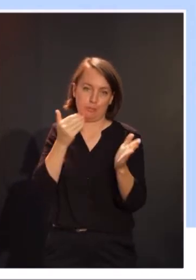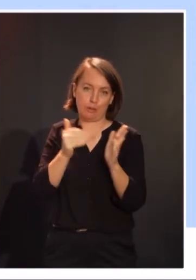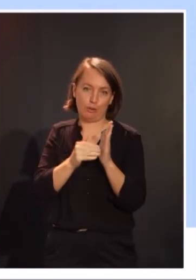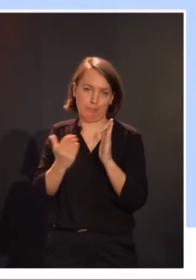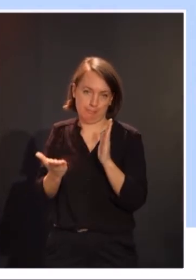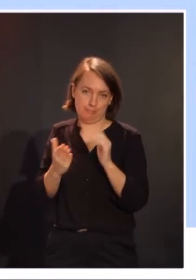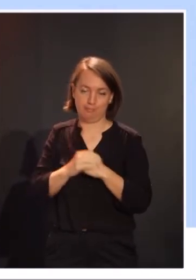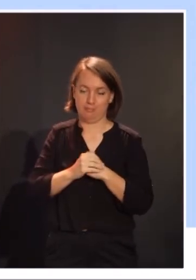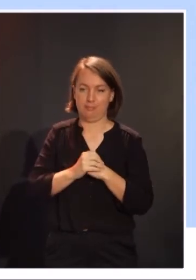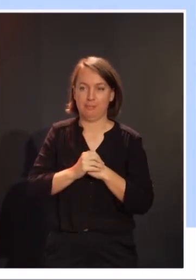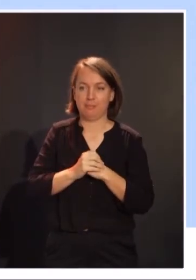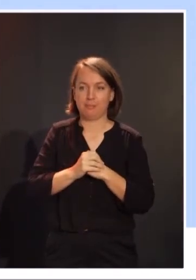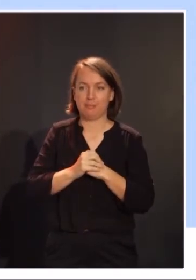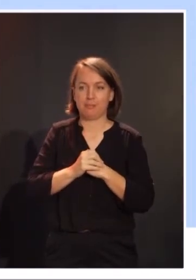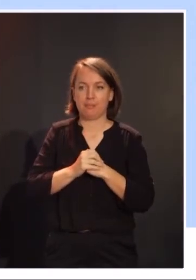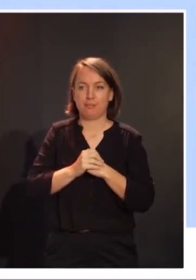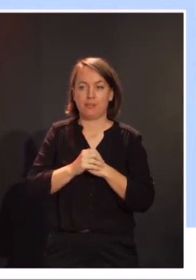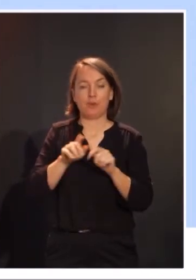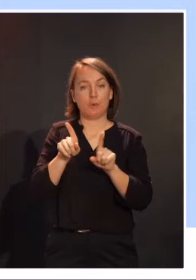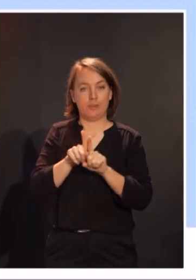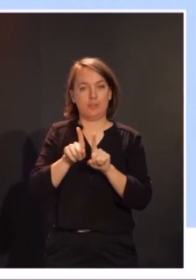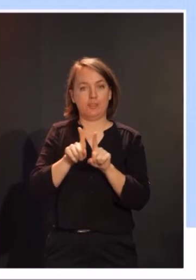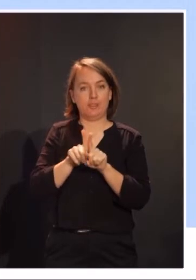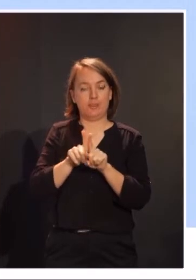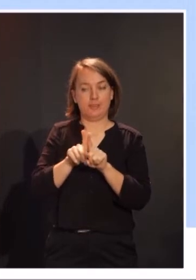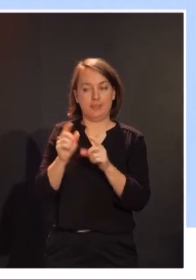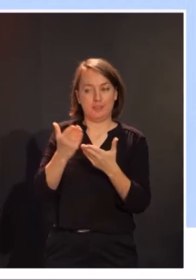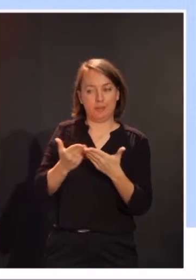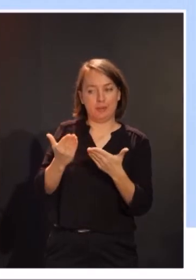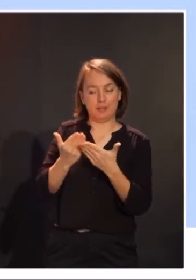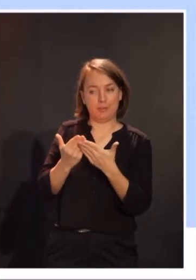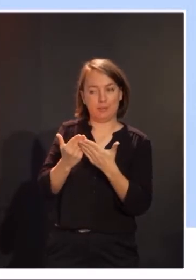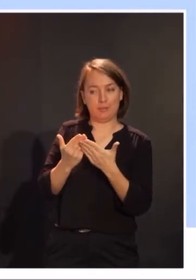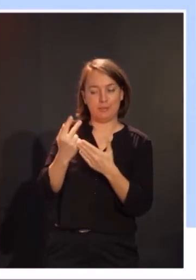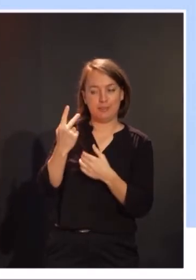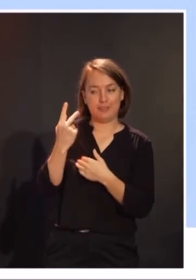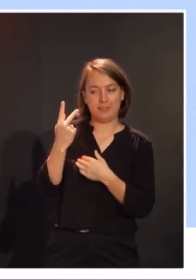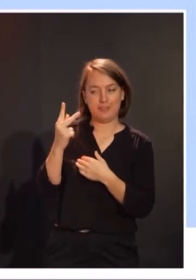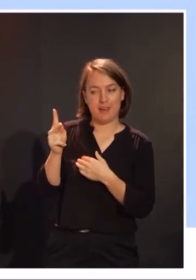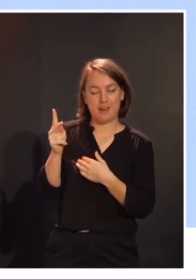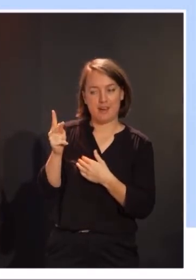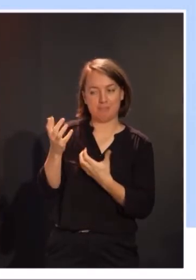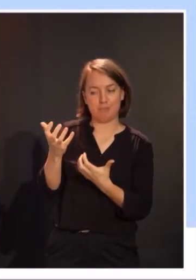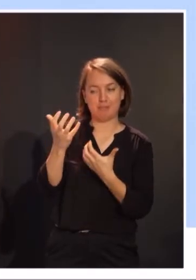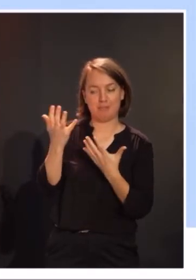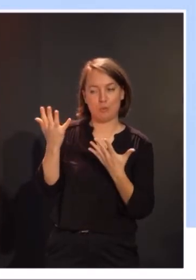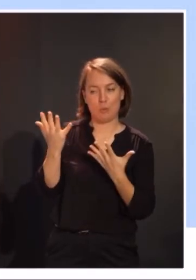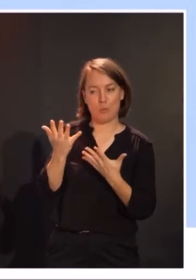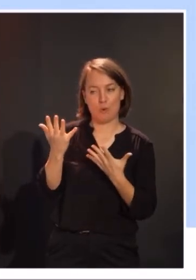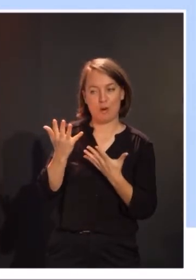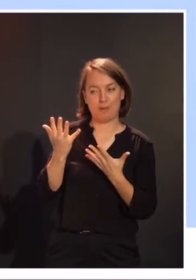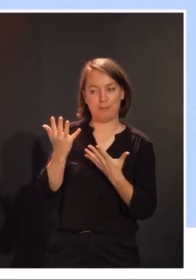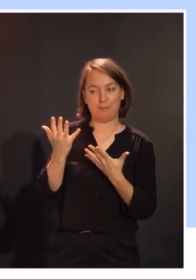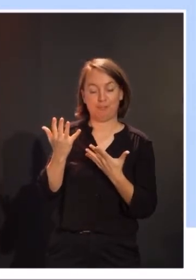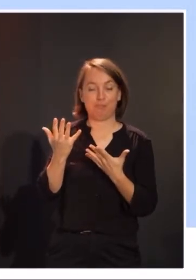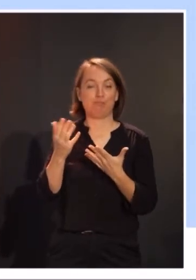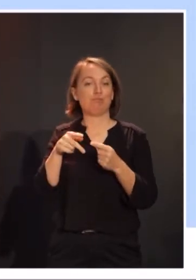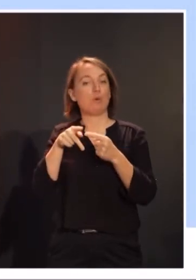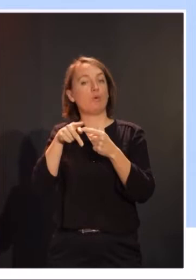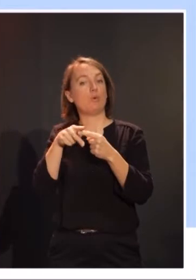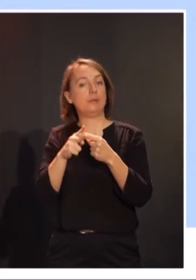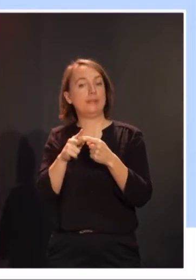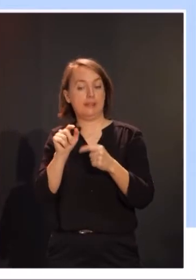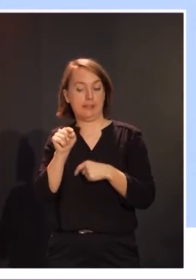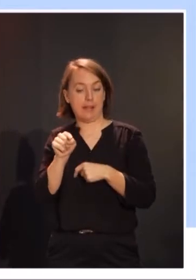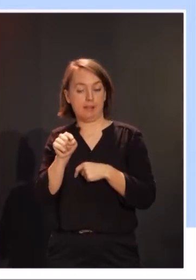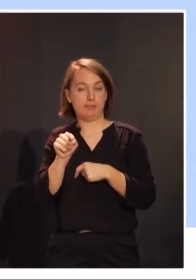Et puis dans le contexte aussi, ce qu'il faut retenir, c'est que cet outil, nous on intervient en fait essentiellement